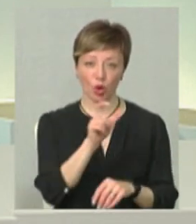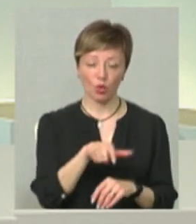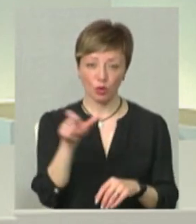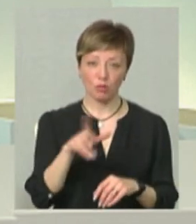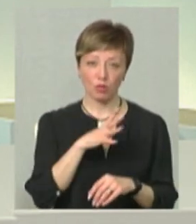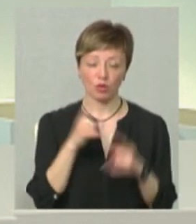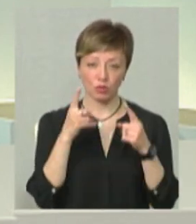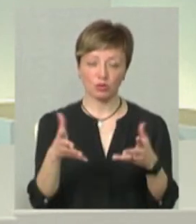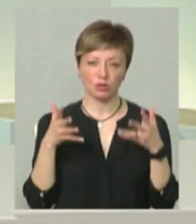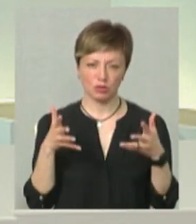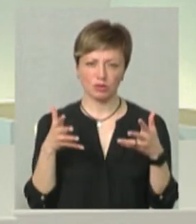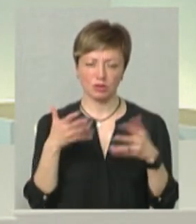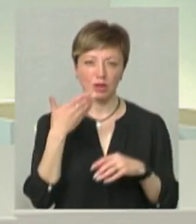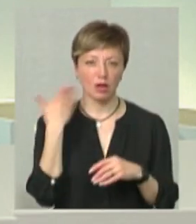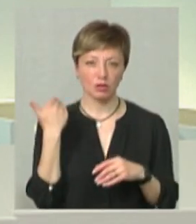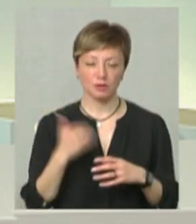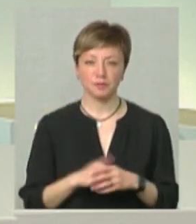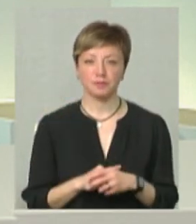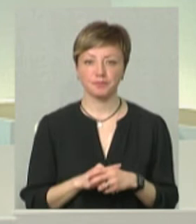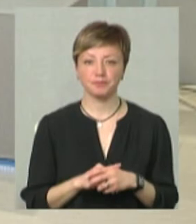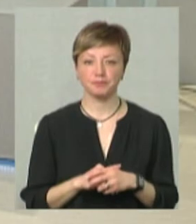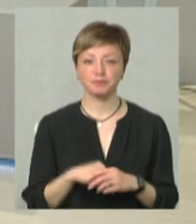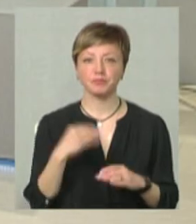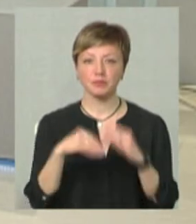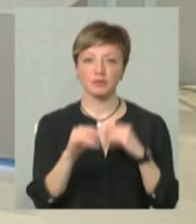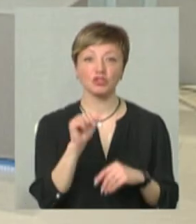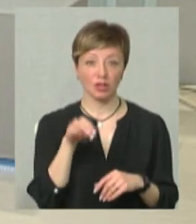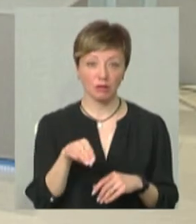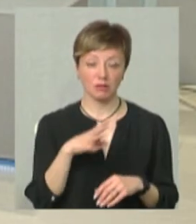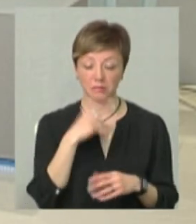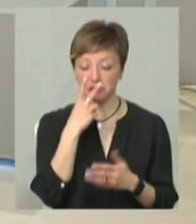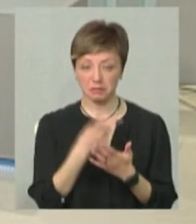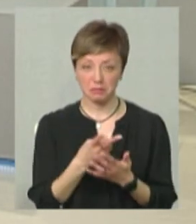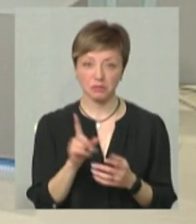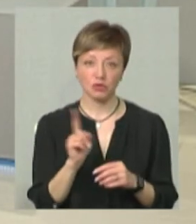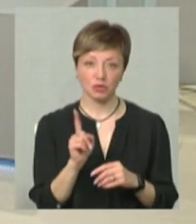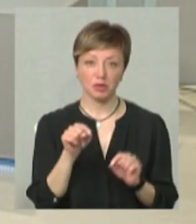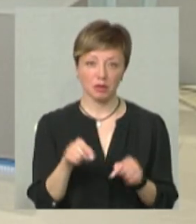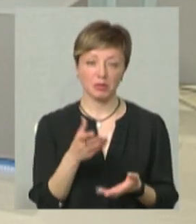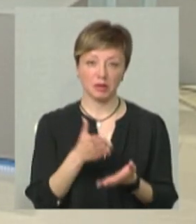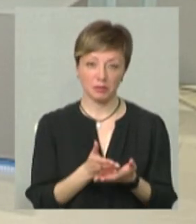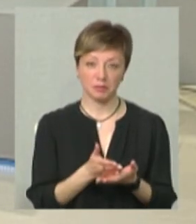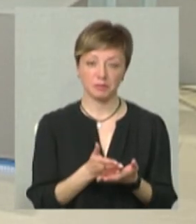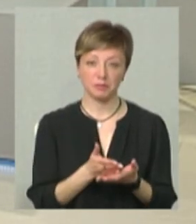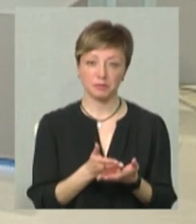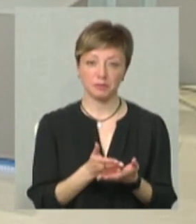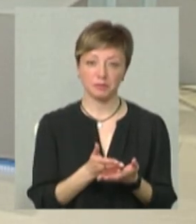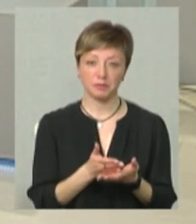людям було трішечки легше. В чат-боті я заходила в той чат-бот і бачила, що там представлені